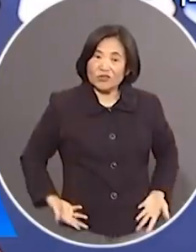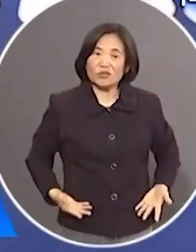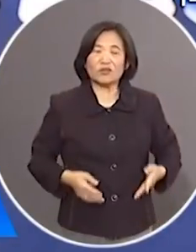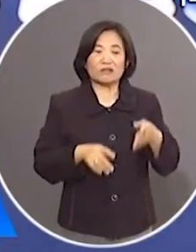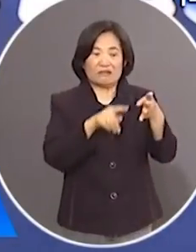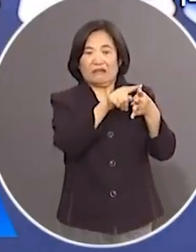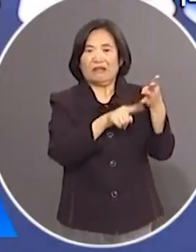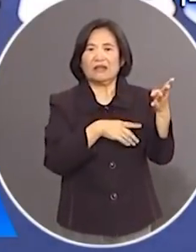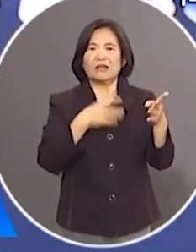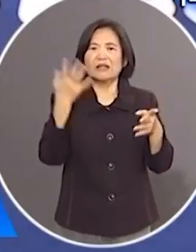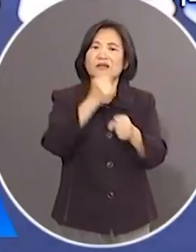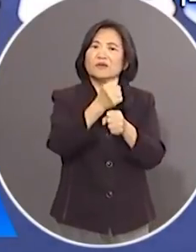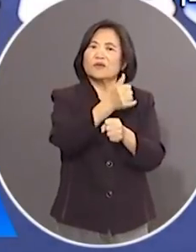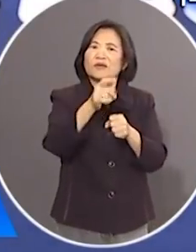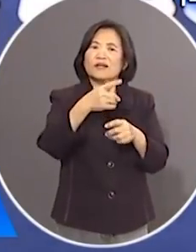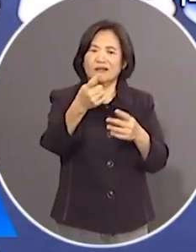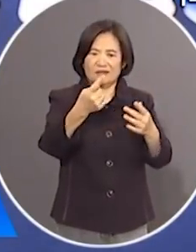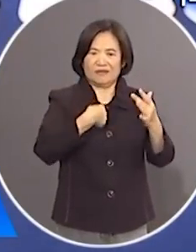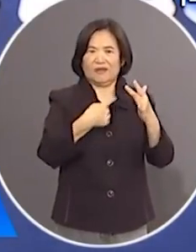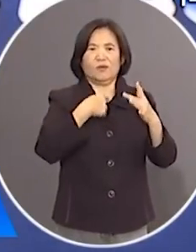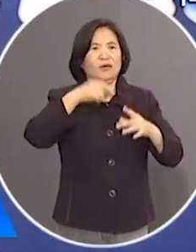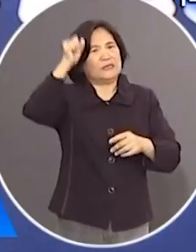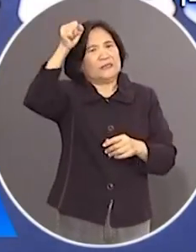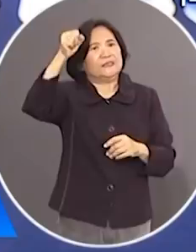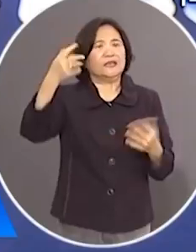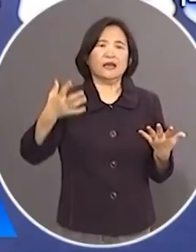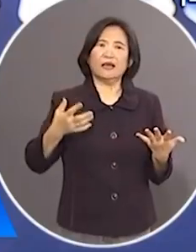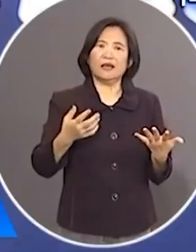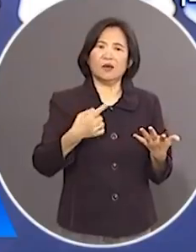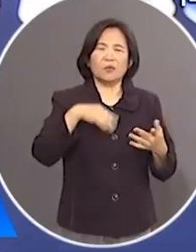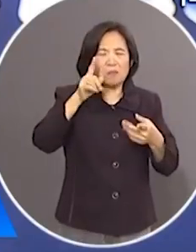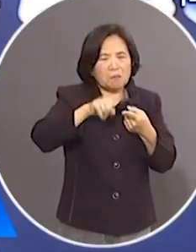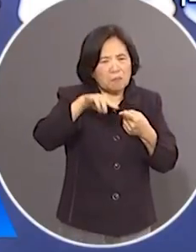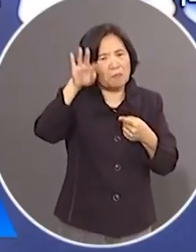朋友到我总部来抗议，我说抱歉，